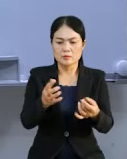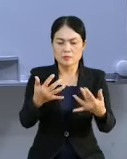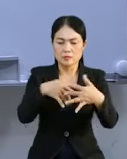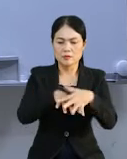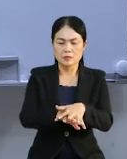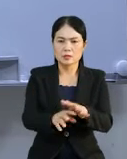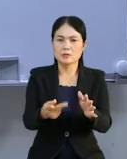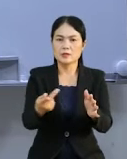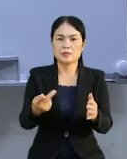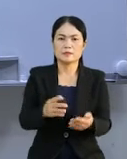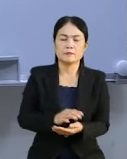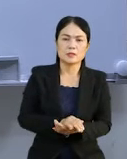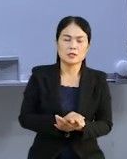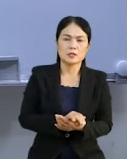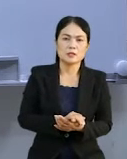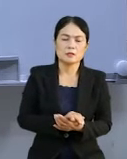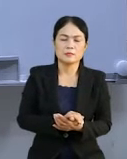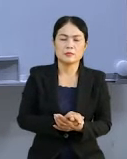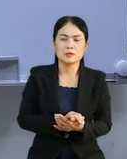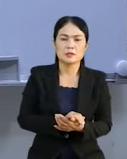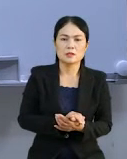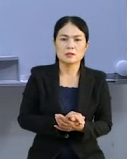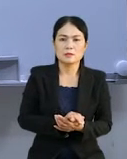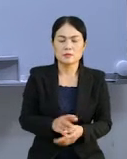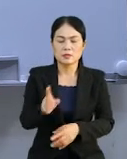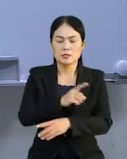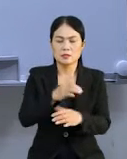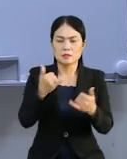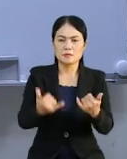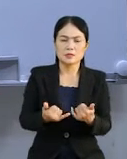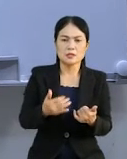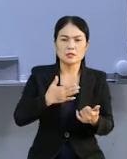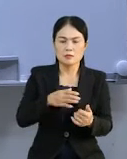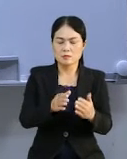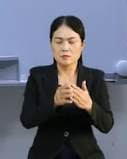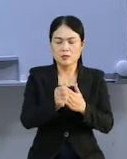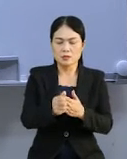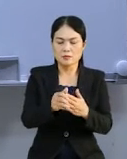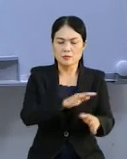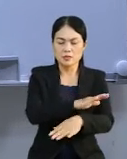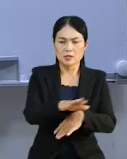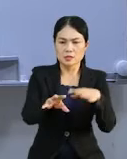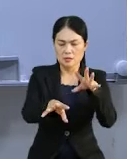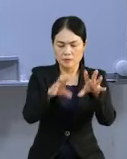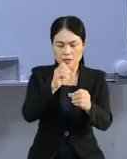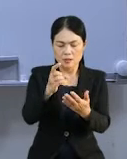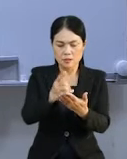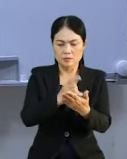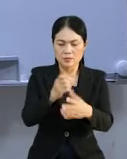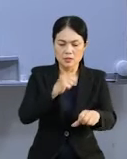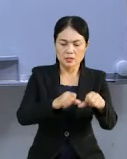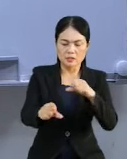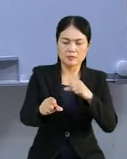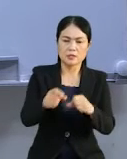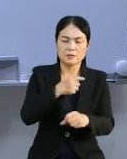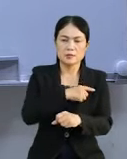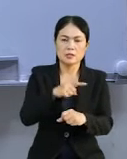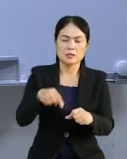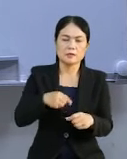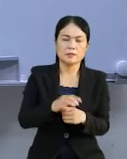chốn nè chẳng sầm rạp nơi thầy nít nè cứ nâng nòm côn từng ở khnết tới sắc xa nơi mê điên bằng to rồi bỏ